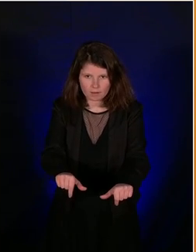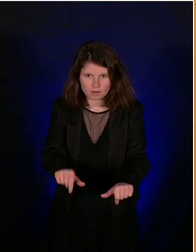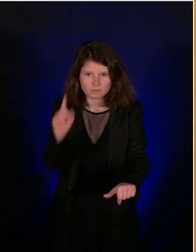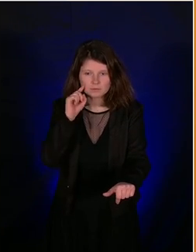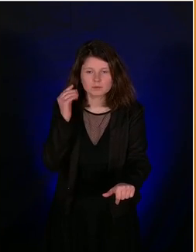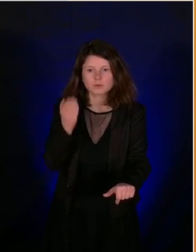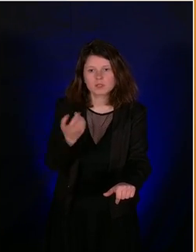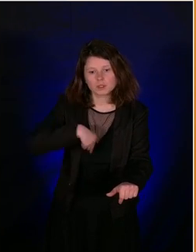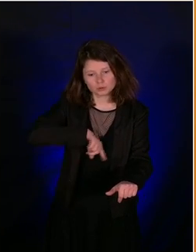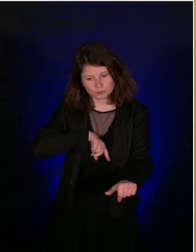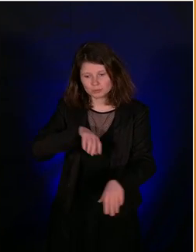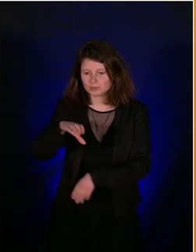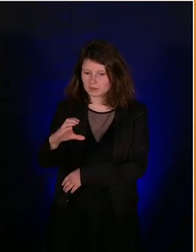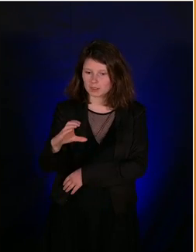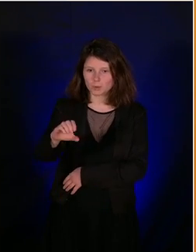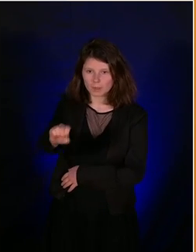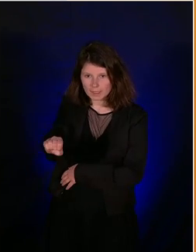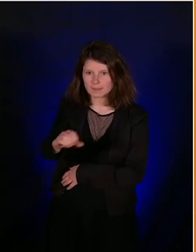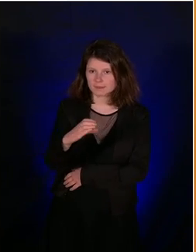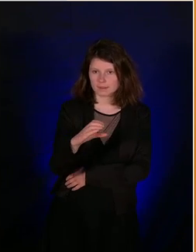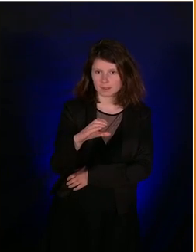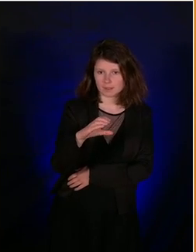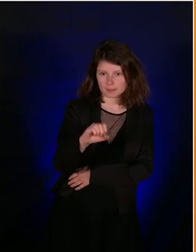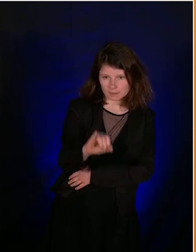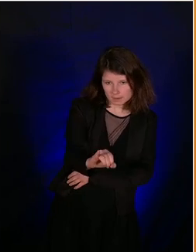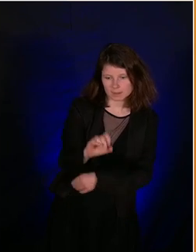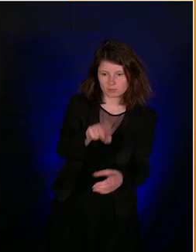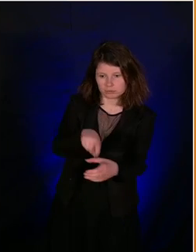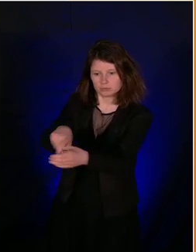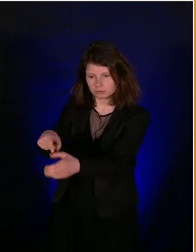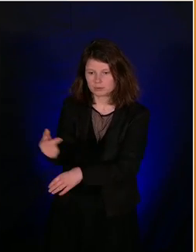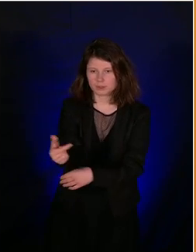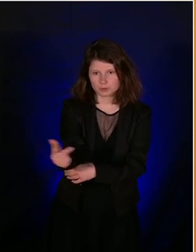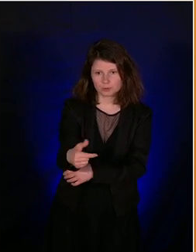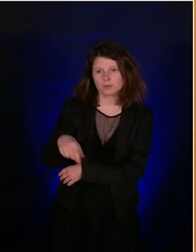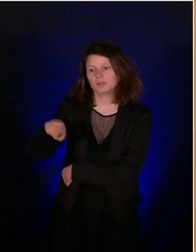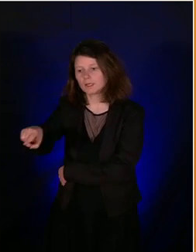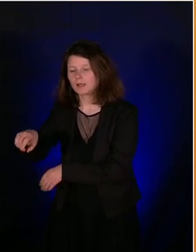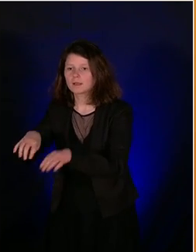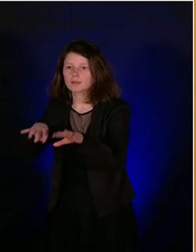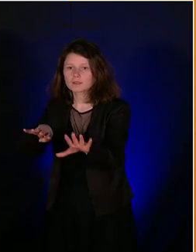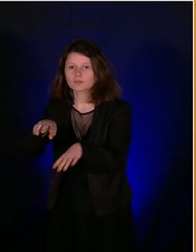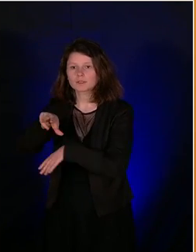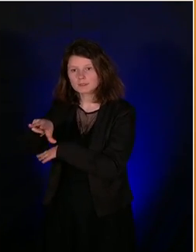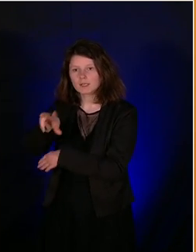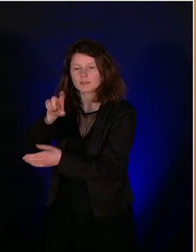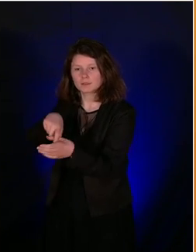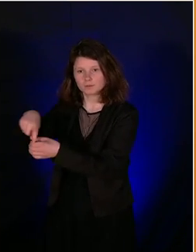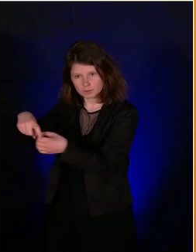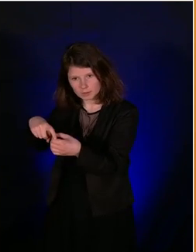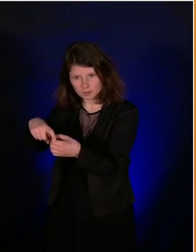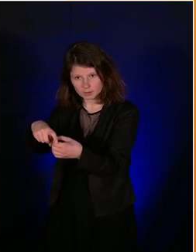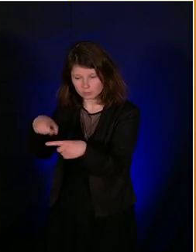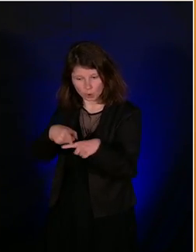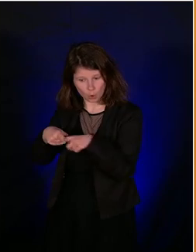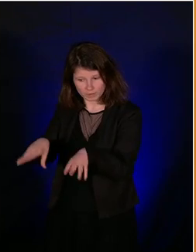présents dans la CES et dans la CSI hein la CES et 93 affiliés des Confédérations he de